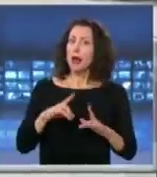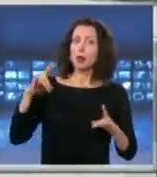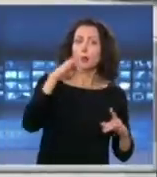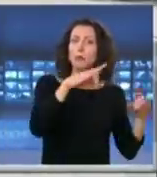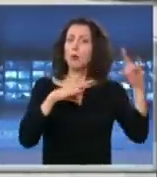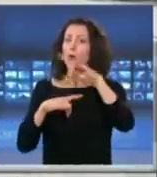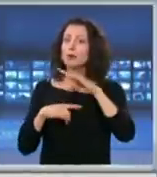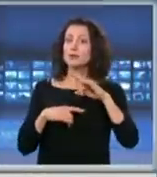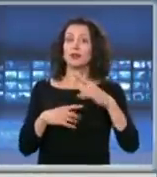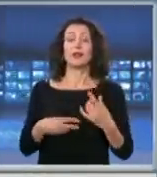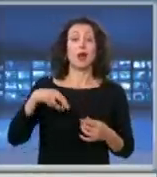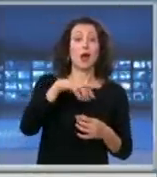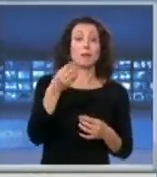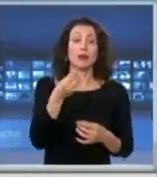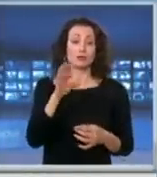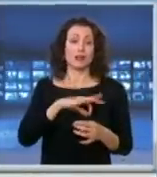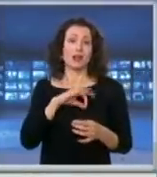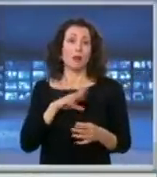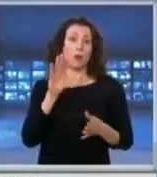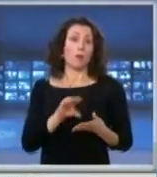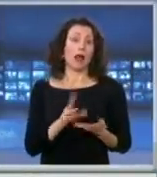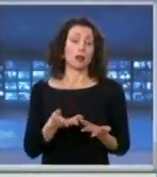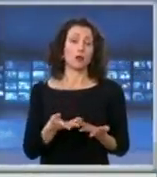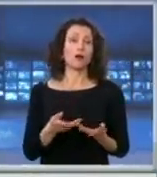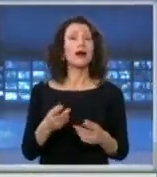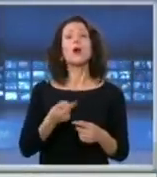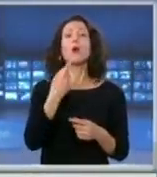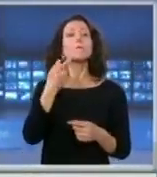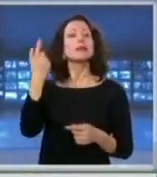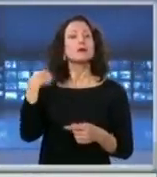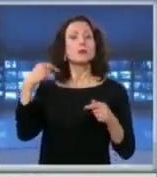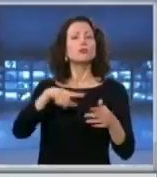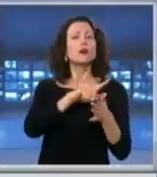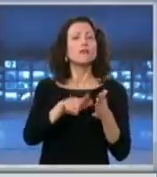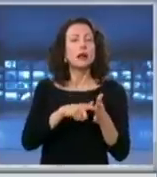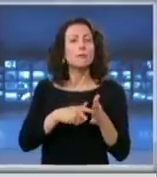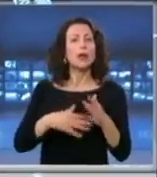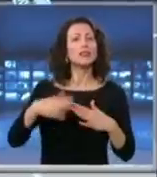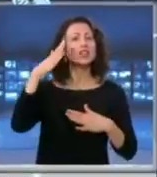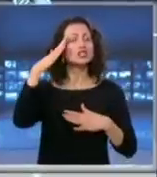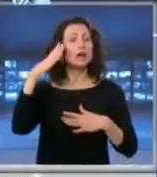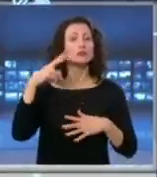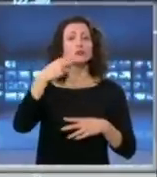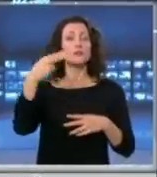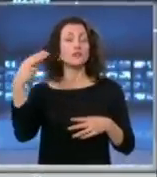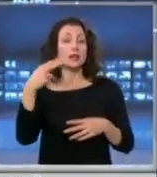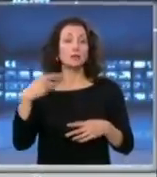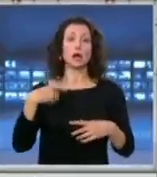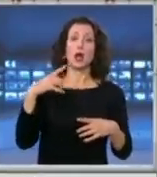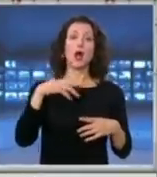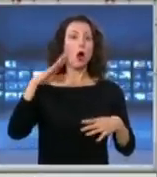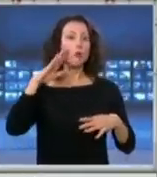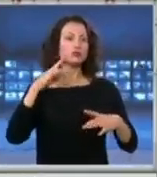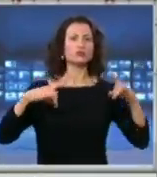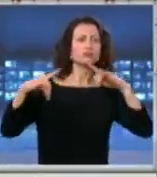то чувствително. И ако миналата година по това време държавното предприятие е обслужвало прилитащ трафик от под 2000 самолета, то